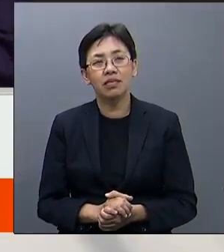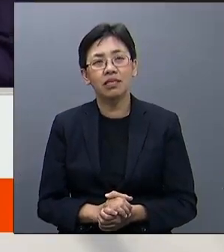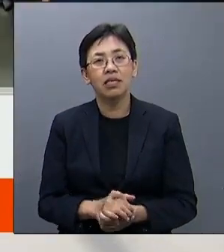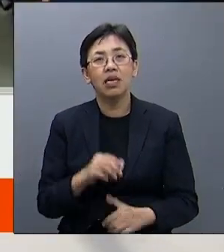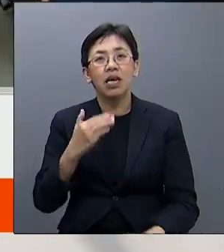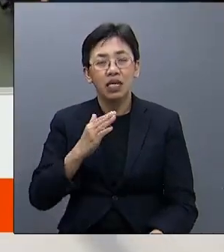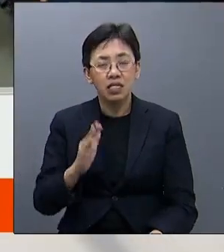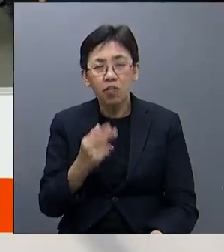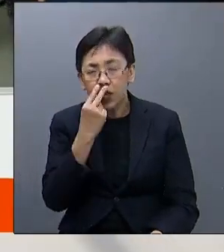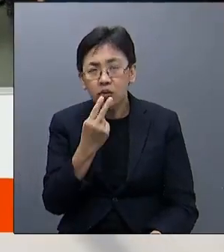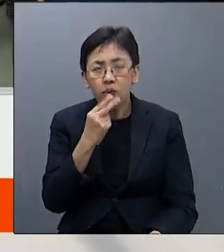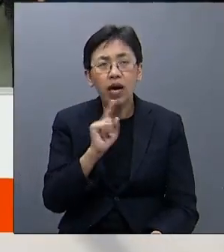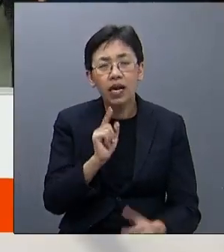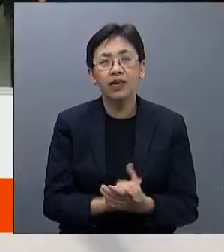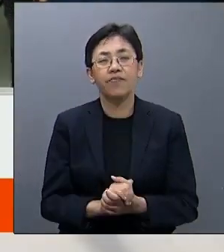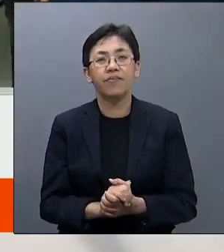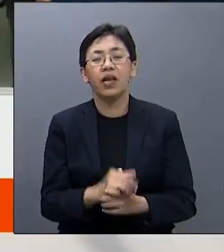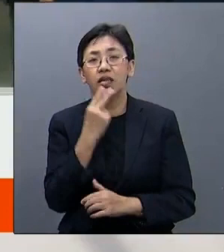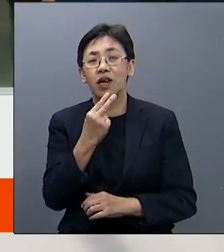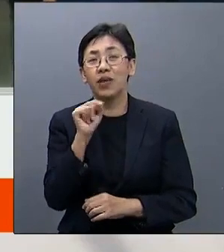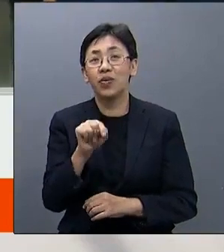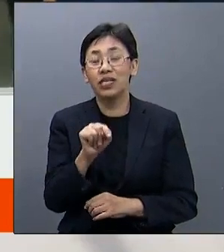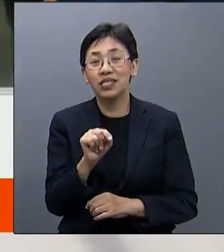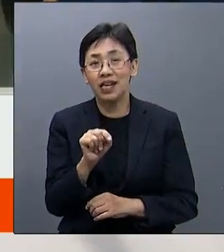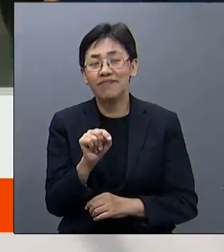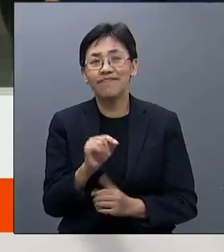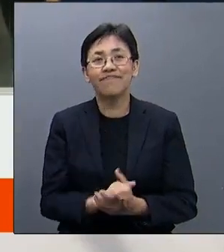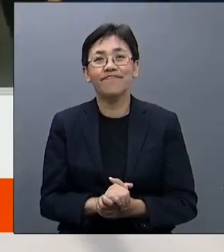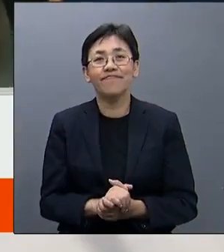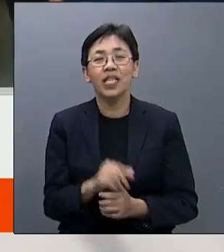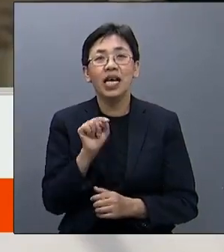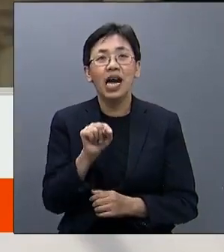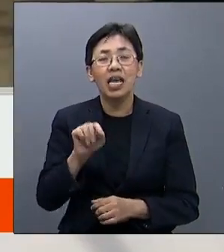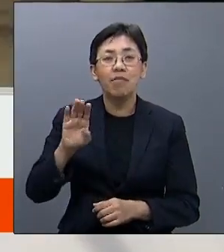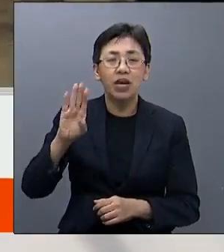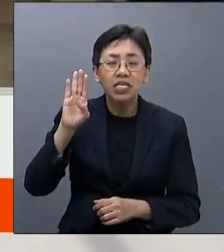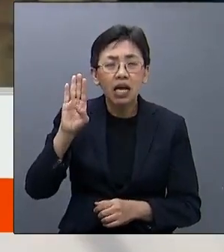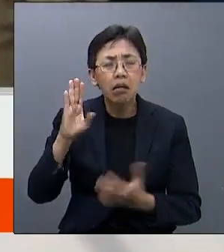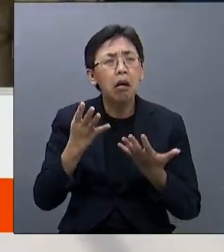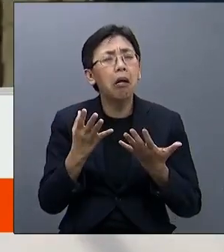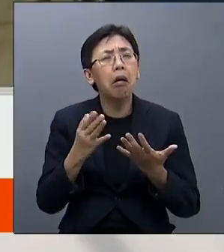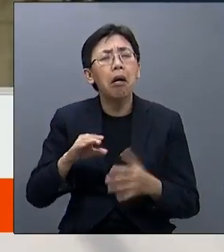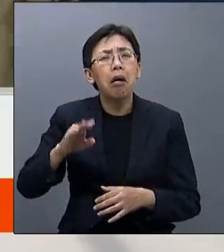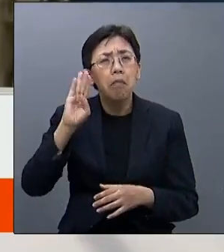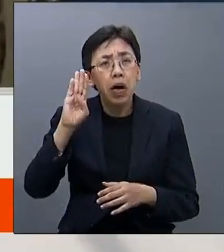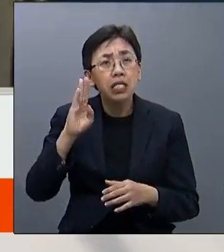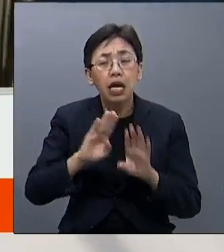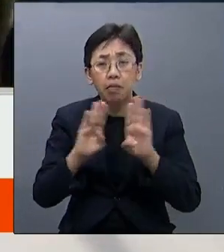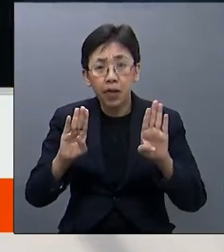ไปดูเลยครับว่าไอ้ตัวเนี้ยมันเป็นส่วนที่ตัวบริษัทได้มีกลไกในการที่จะบริหารจัด